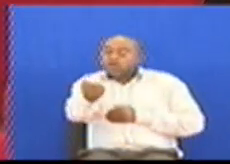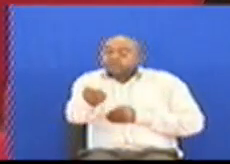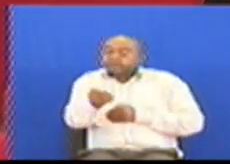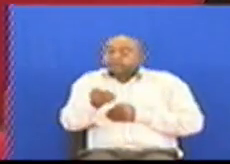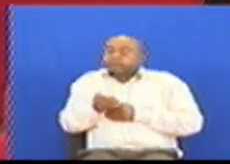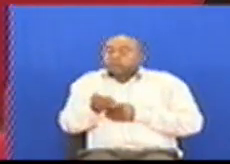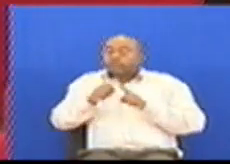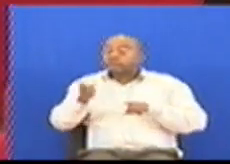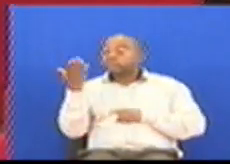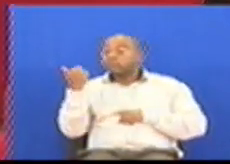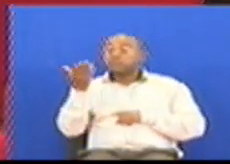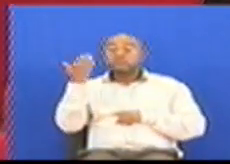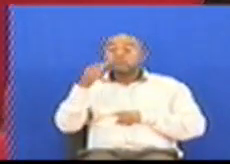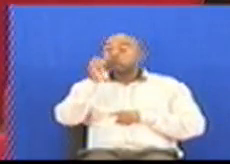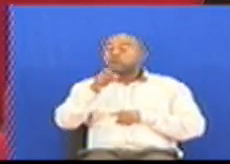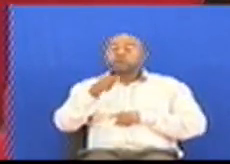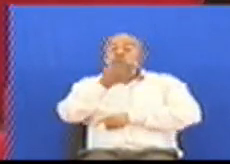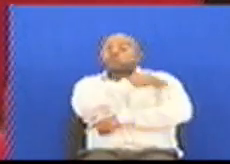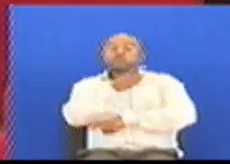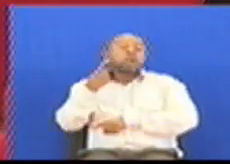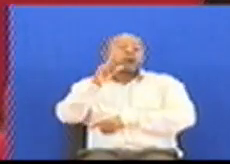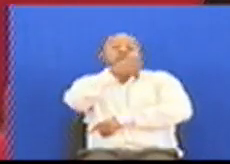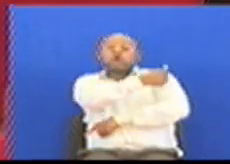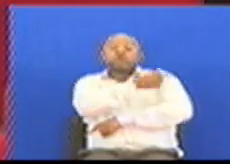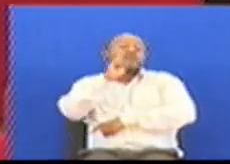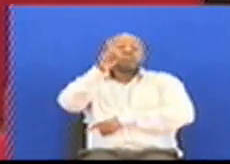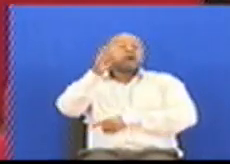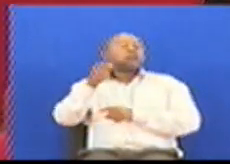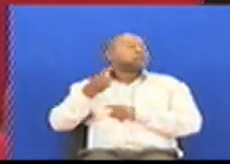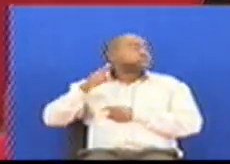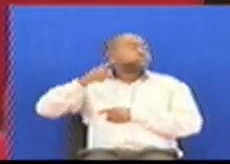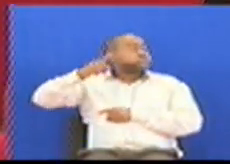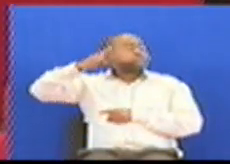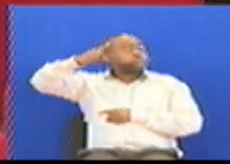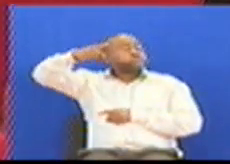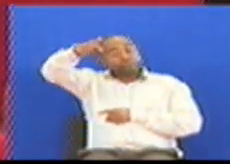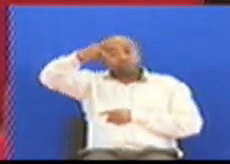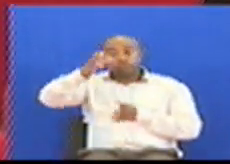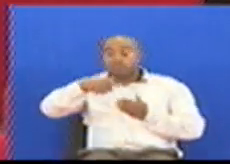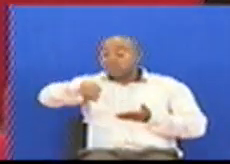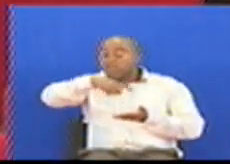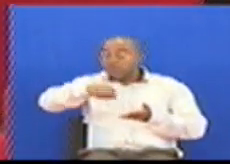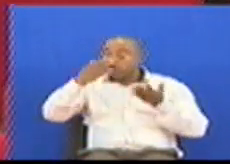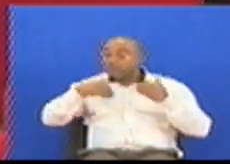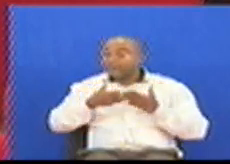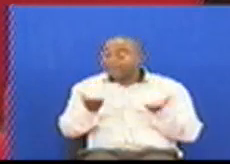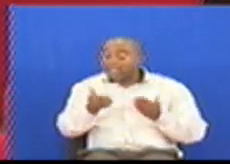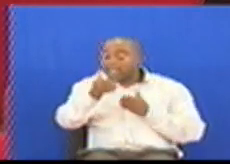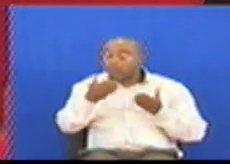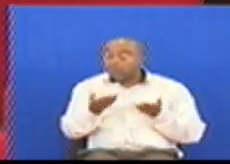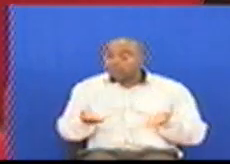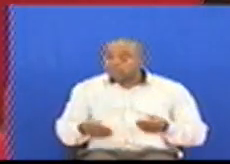watu walikuwa wanapoteza maisha kutokana na ukosefu wa vituo vya afya kwa sababu walikuwa